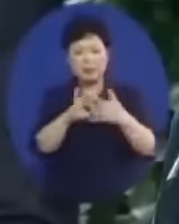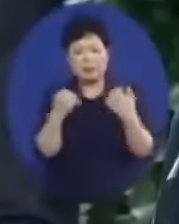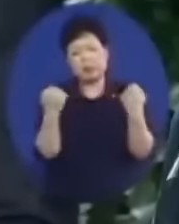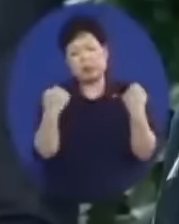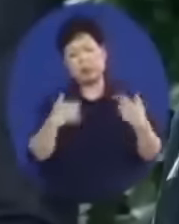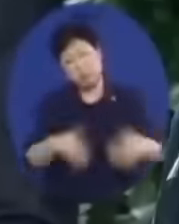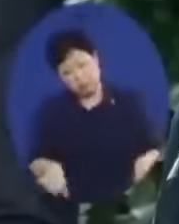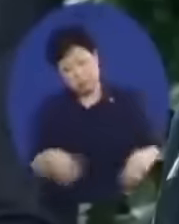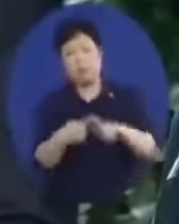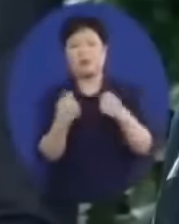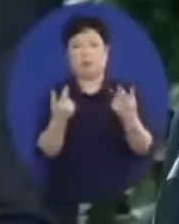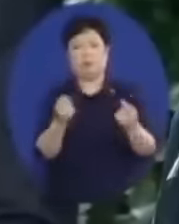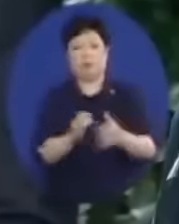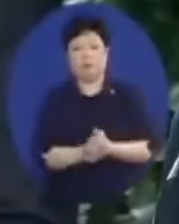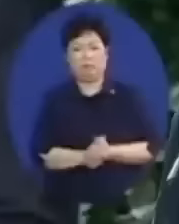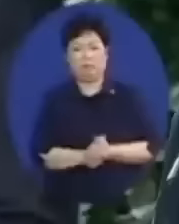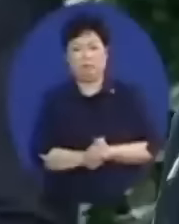없어요.